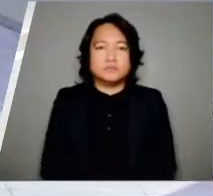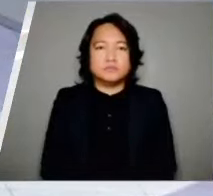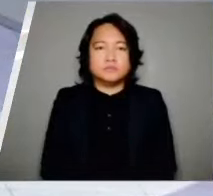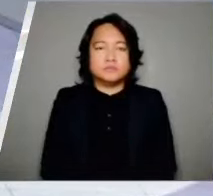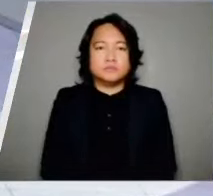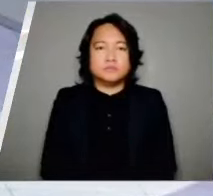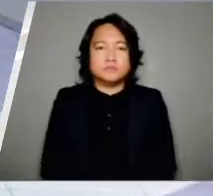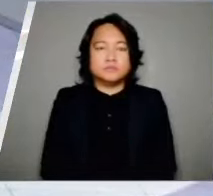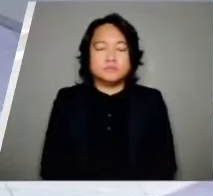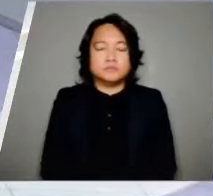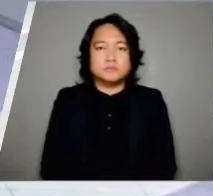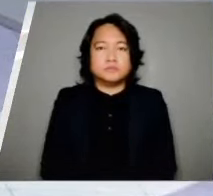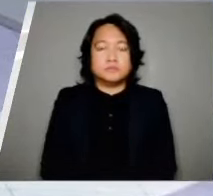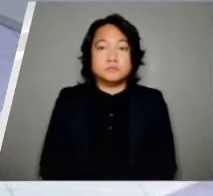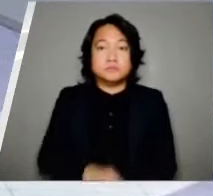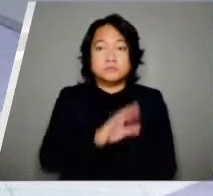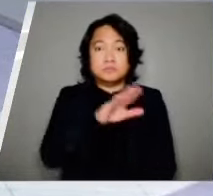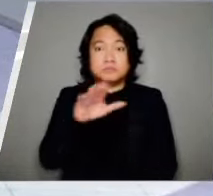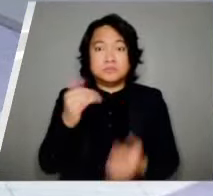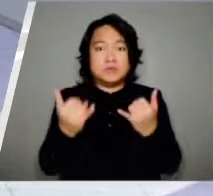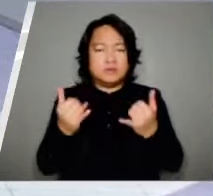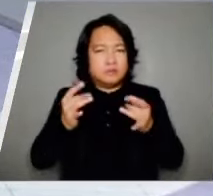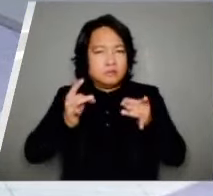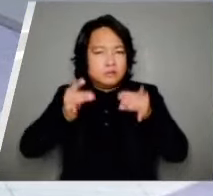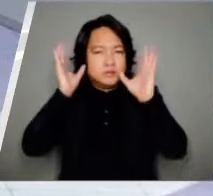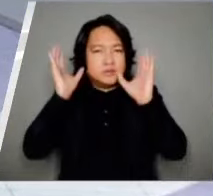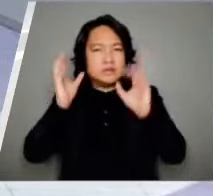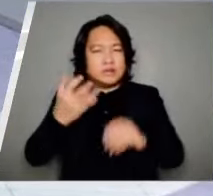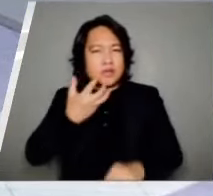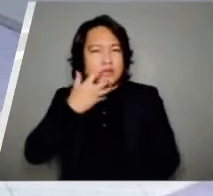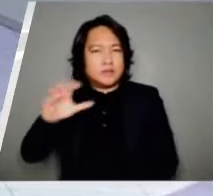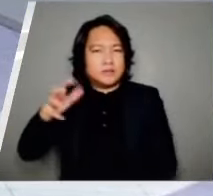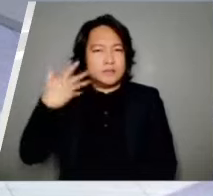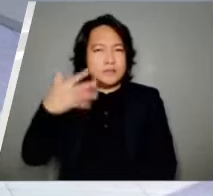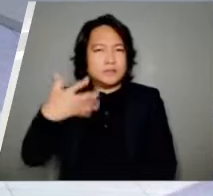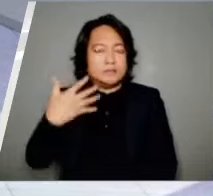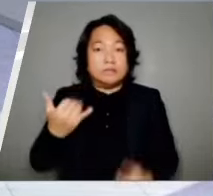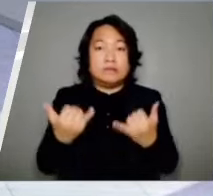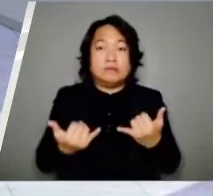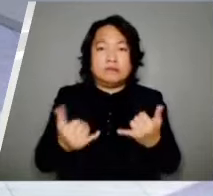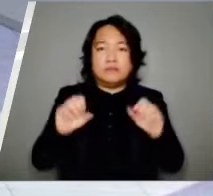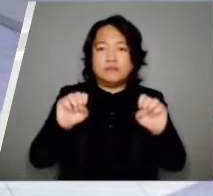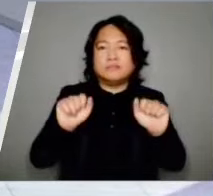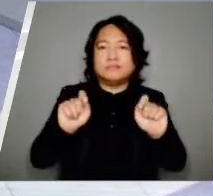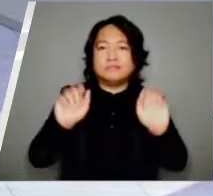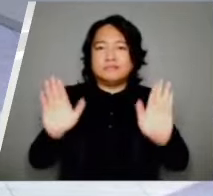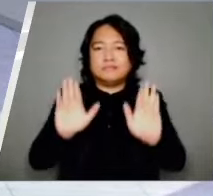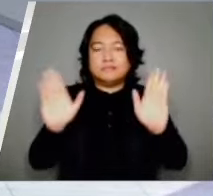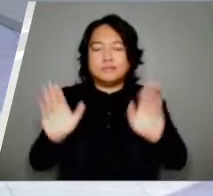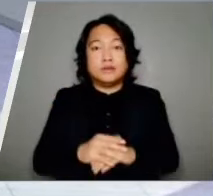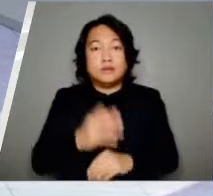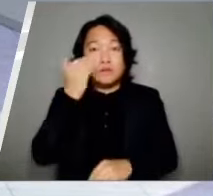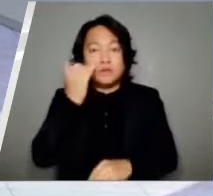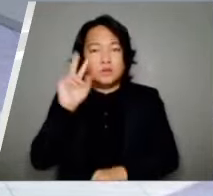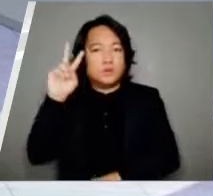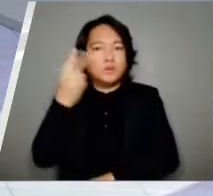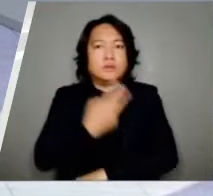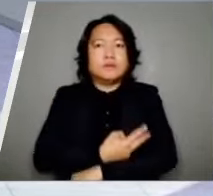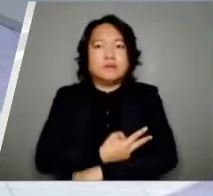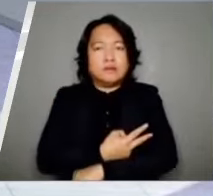Magiging mapanganib pa rin ang init sa ilang lugar ngayong weekend. Batayan sa two-day heat index forecast ng